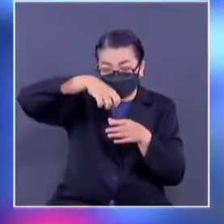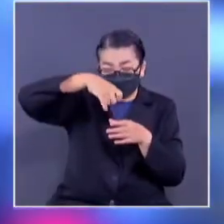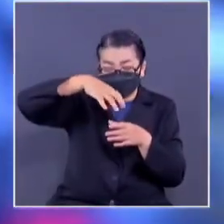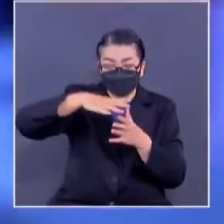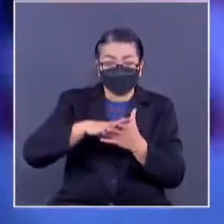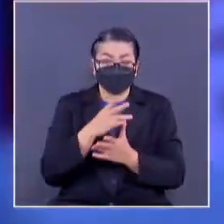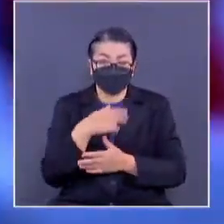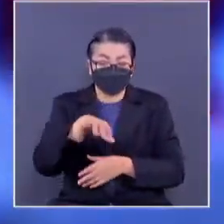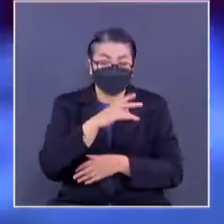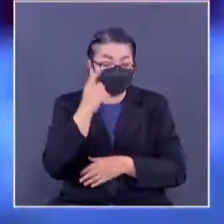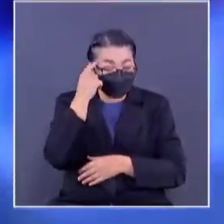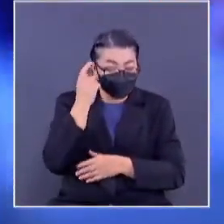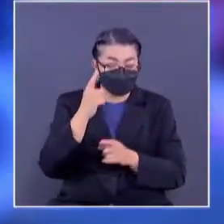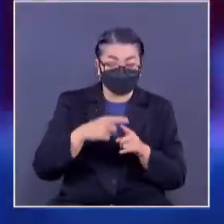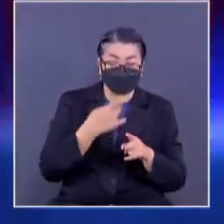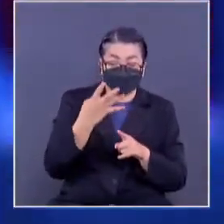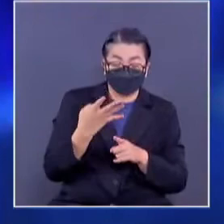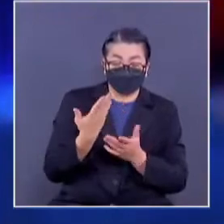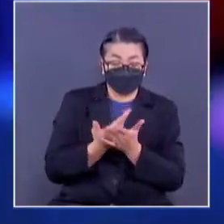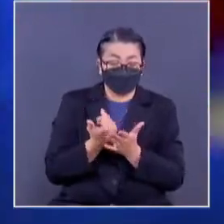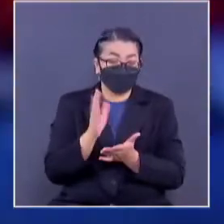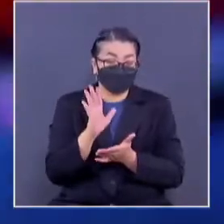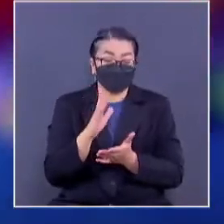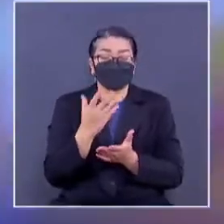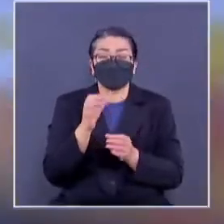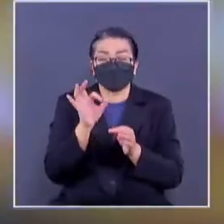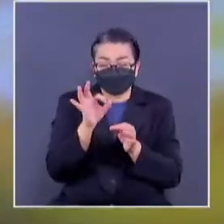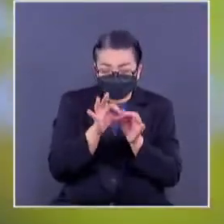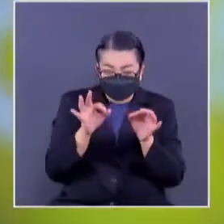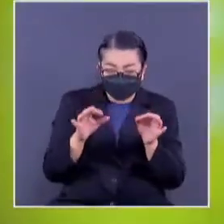ที่ท่านบอกว่าเมษายนเป็นต้นไปเดี๋ยวก็จะไม่แพงละคุณผู้ชมรอกันอีกนิดหนึ่งนะคะ